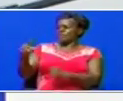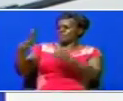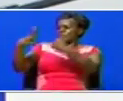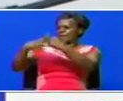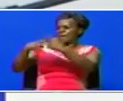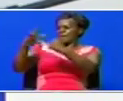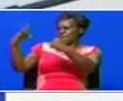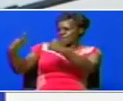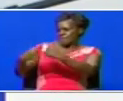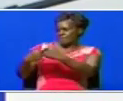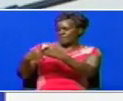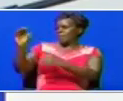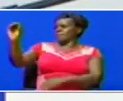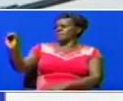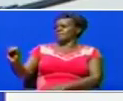50.98%.